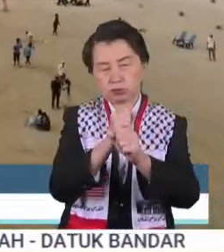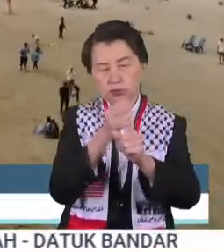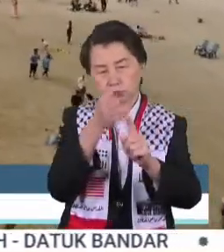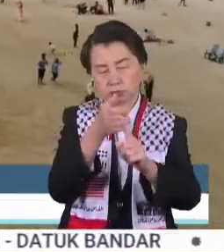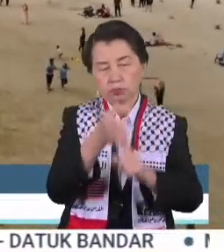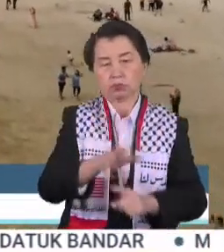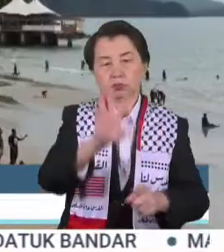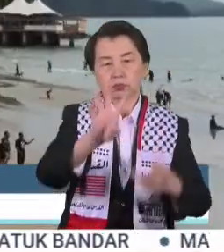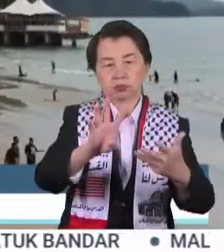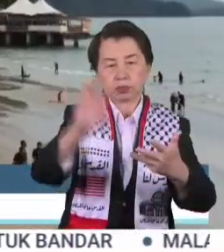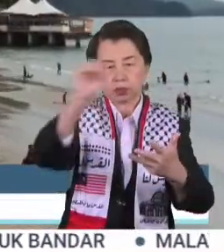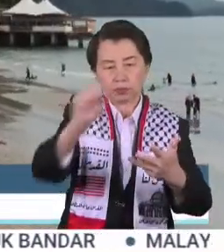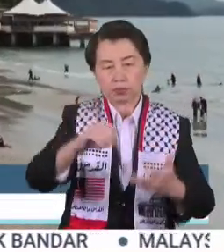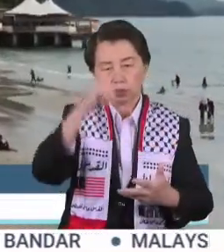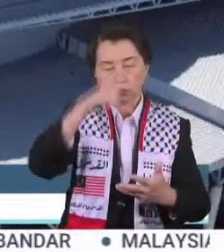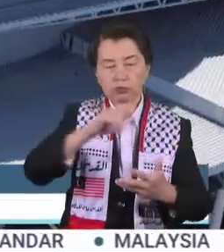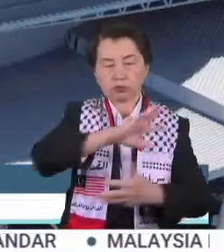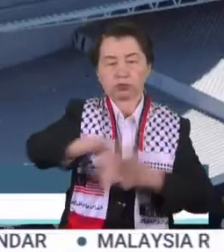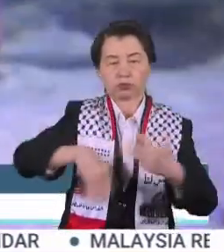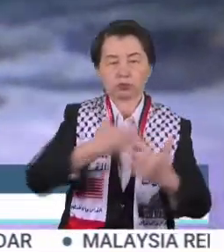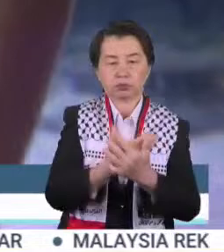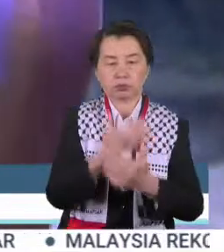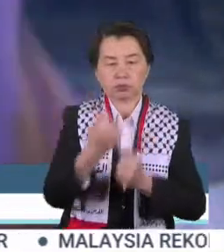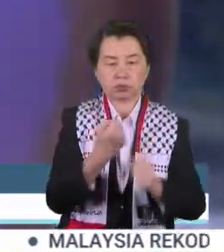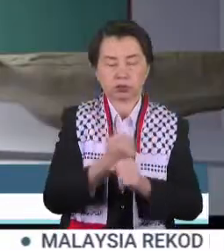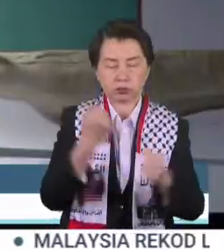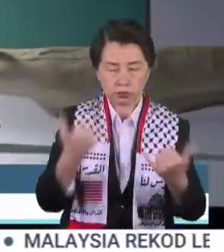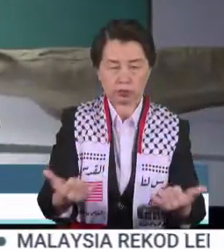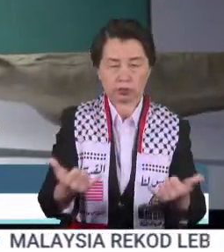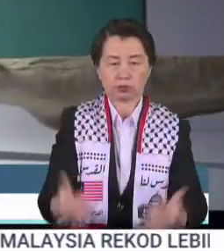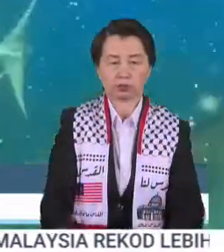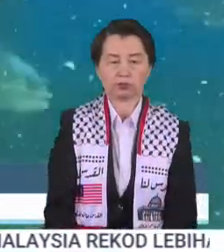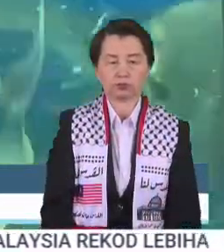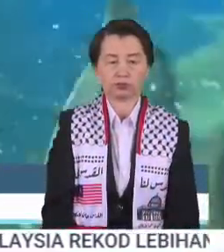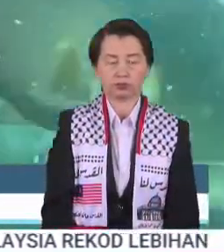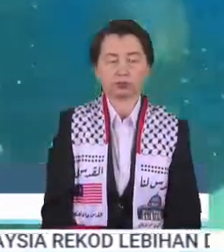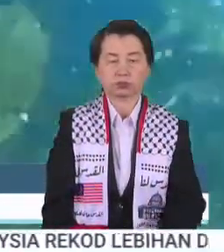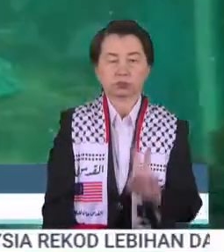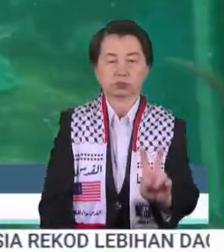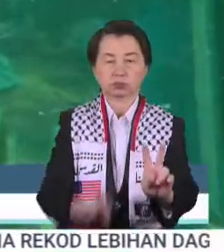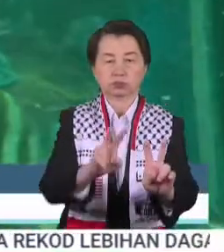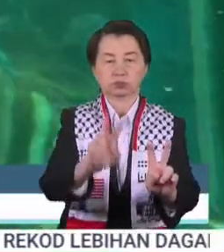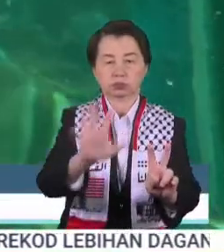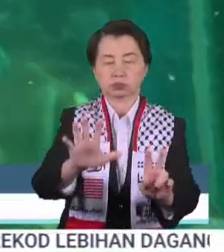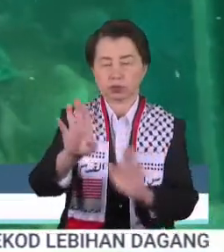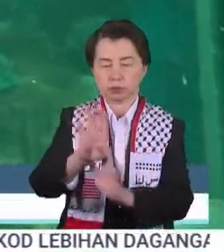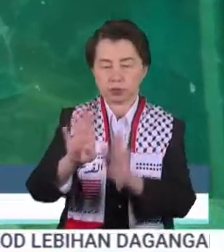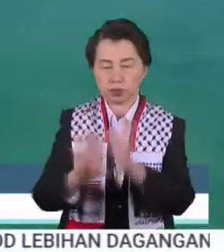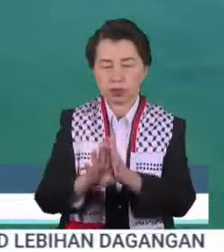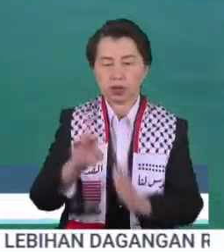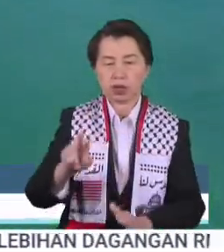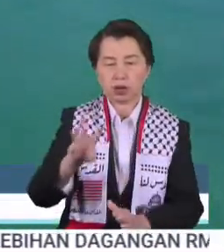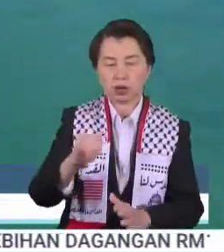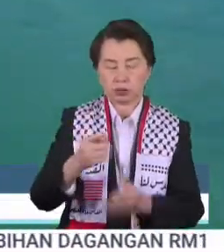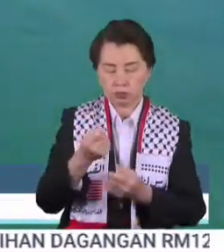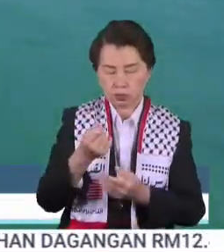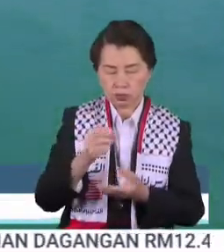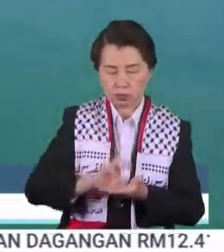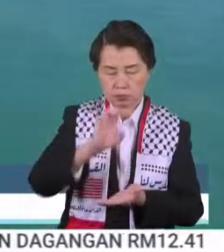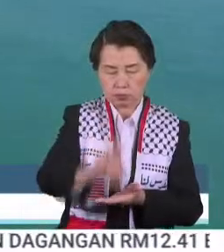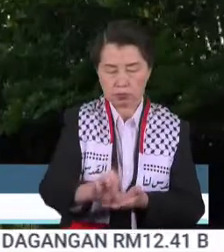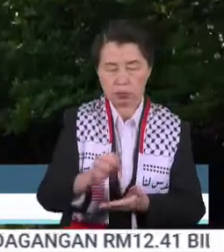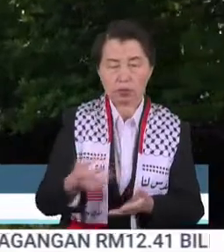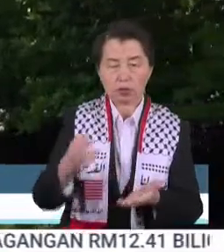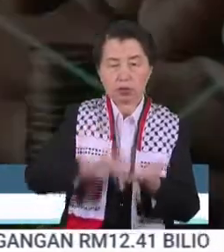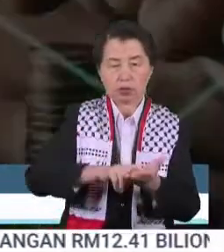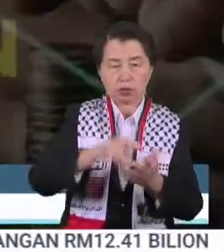sasaran 4% untuk keseluruhan tahun ini. RM125 bilion nilai pelaburan